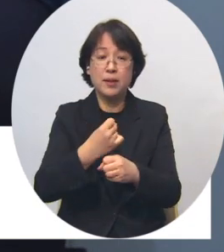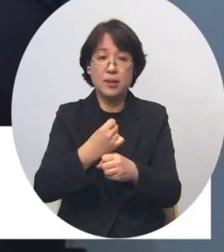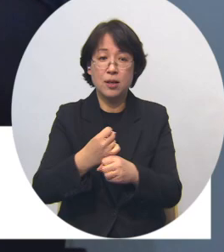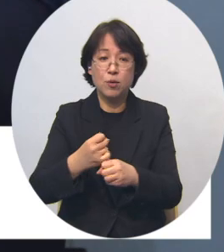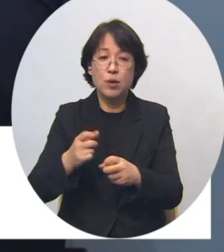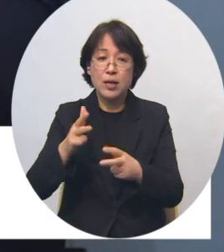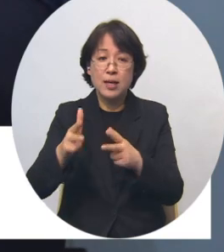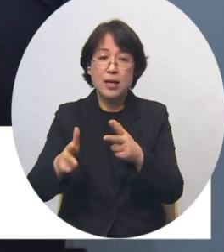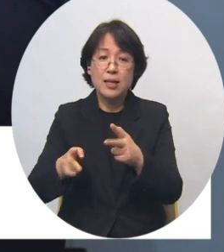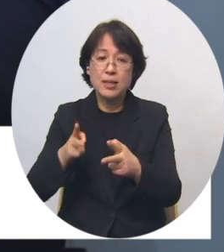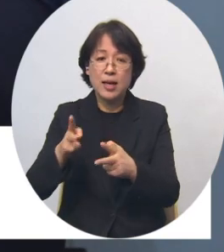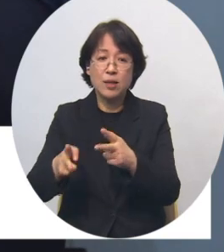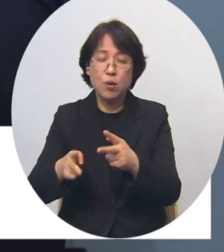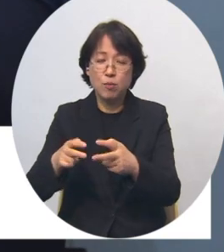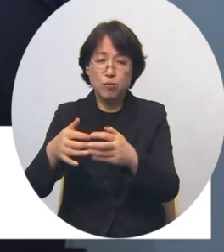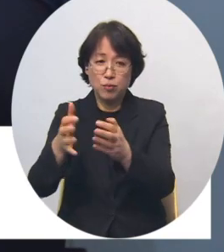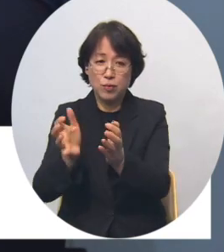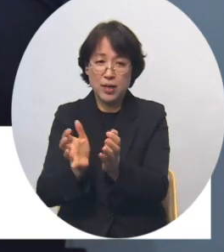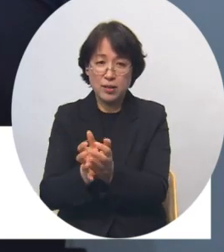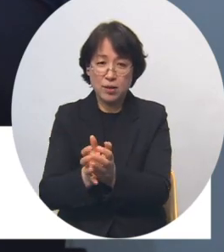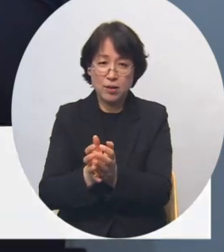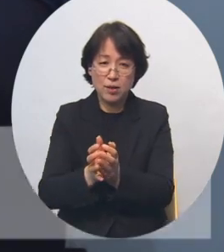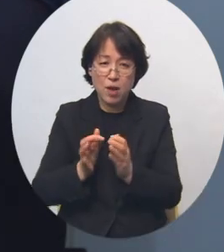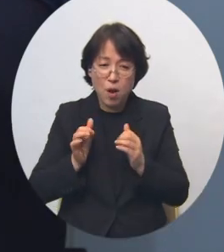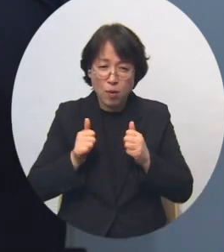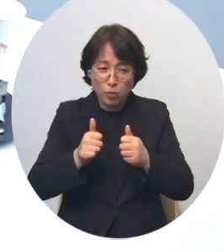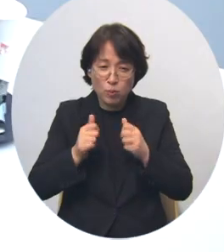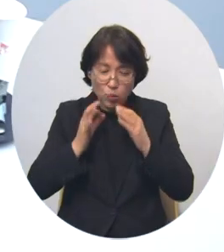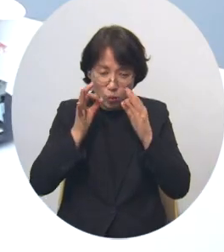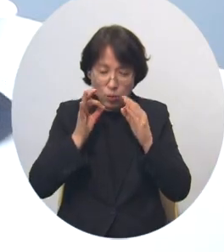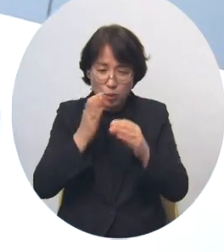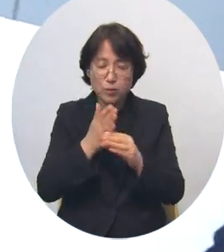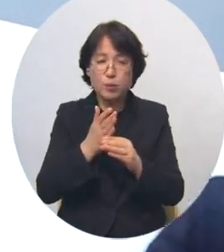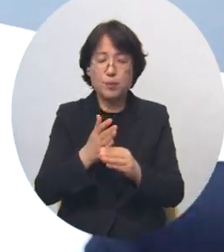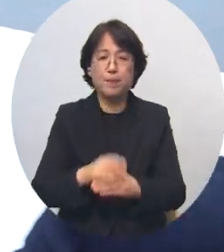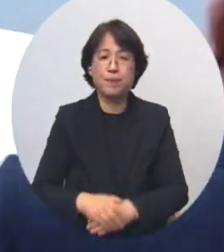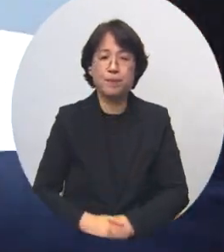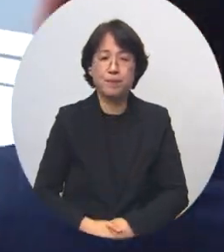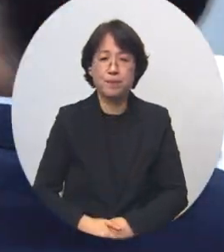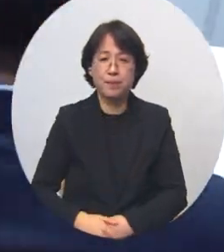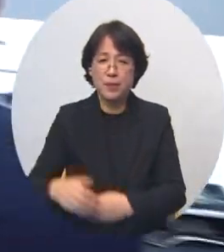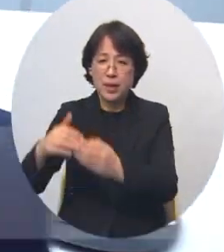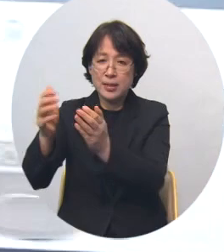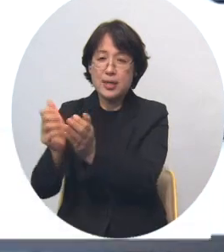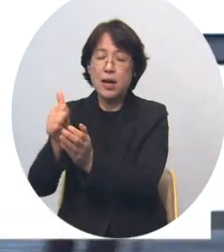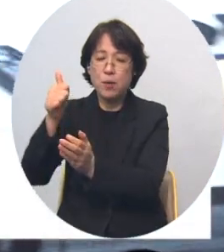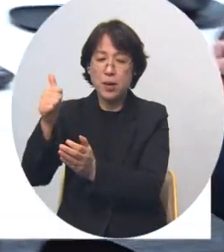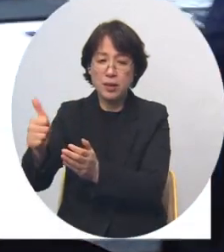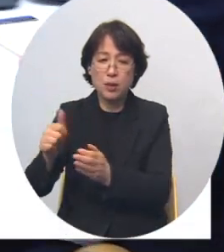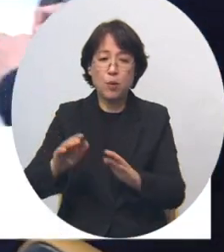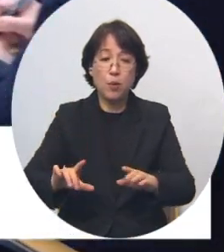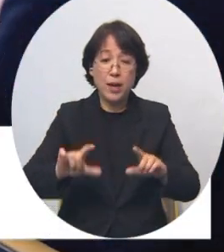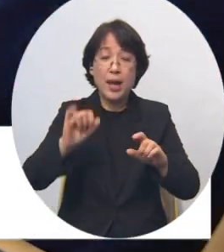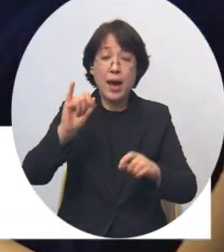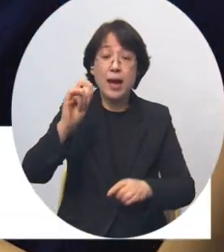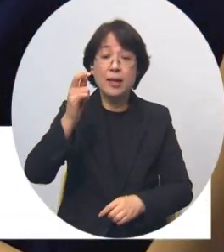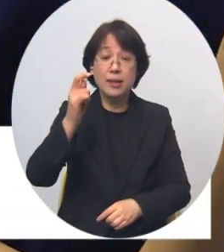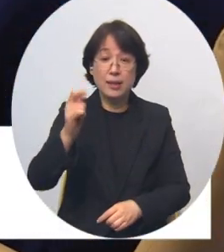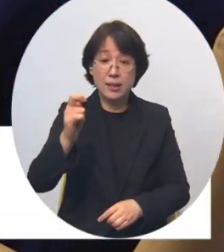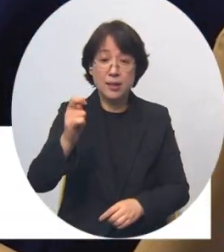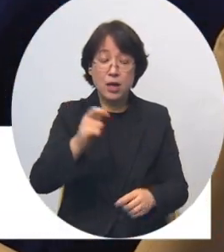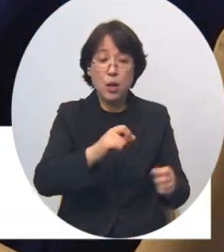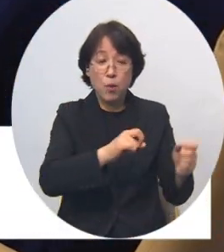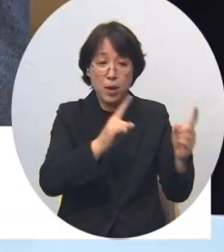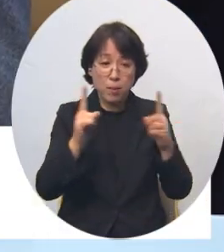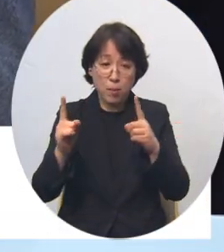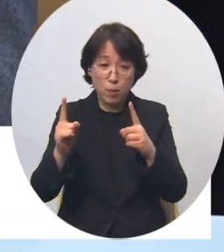산업부에서는 좀 전력 투구를 하고 있는 상황입니다. 안 장관은 올해 IT 업황 회복과 메모리 반도체